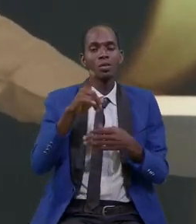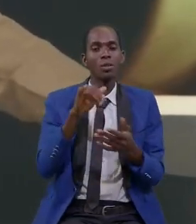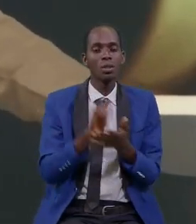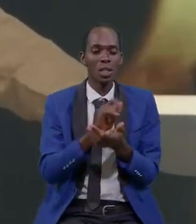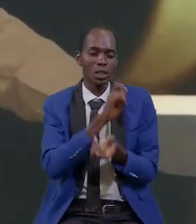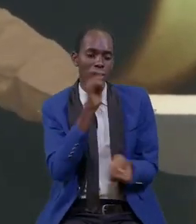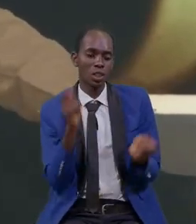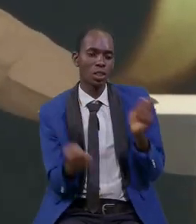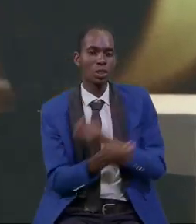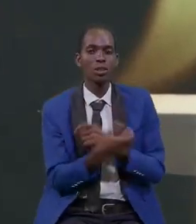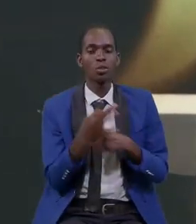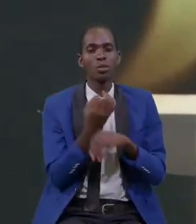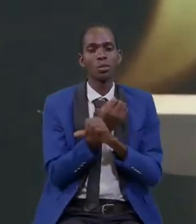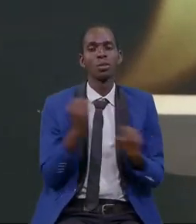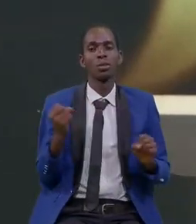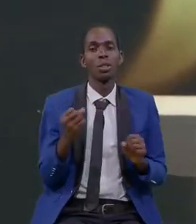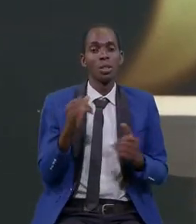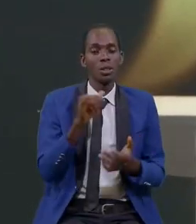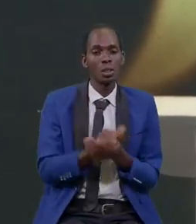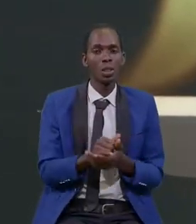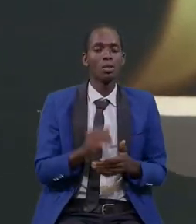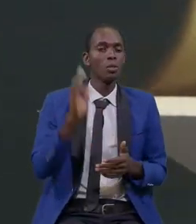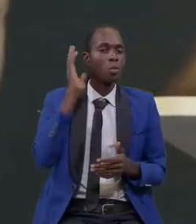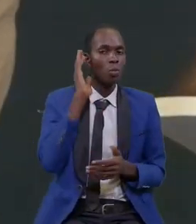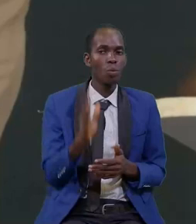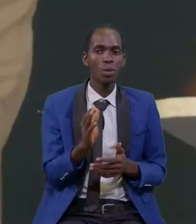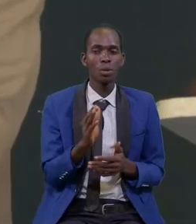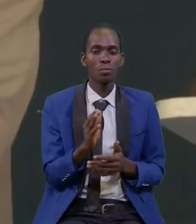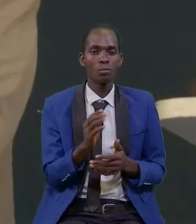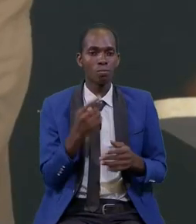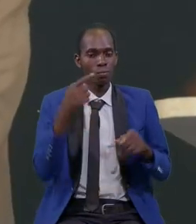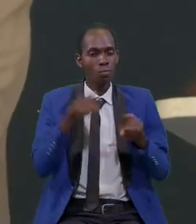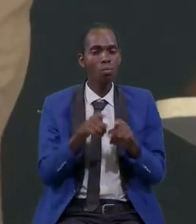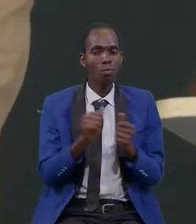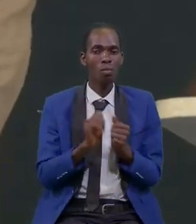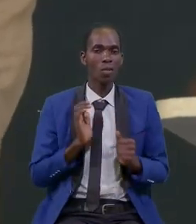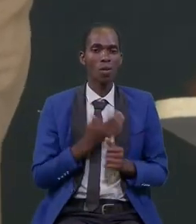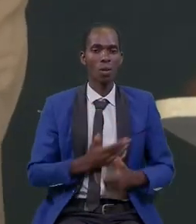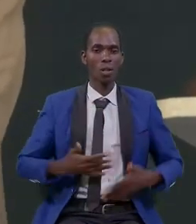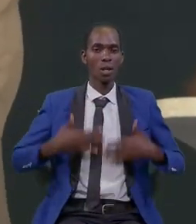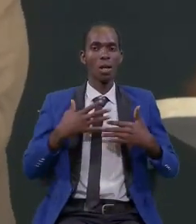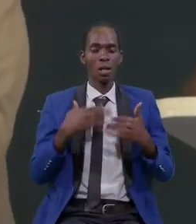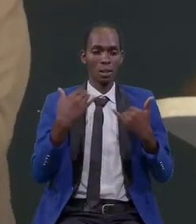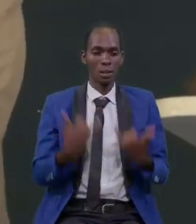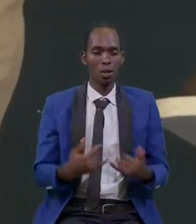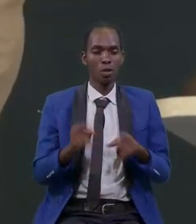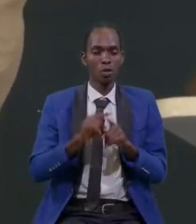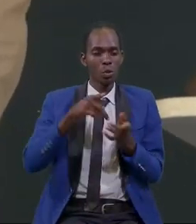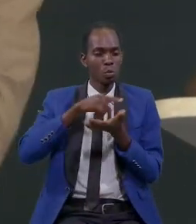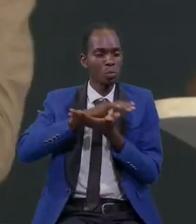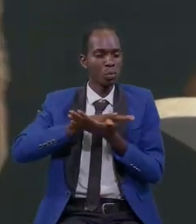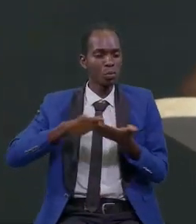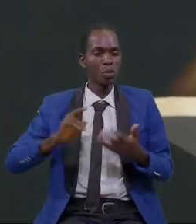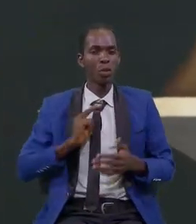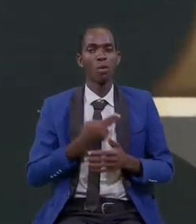la transformation, le type de salut qui transforme nos vies. Et maintenant, il nous purifie, il nous